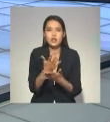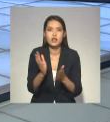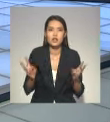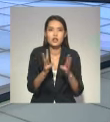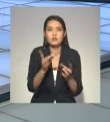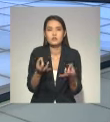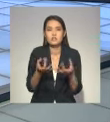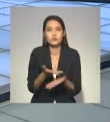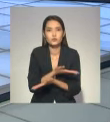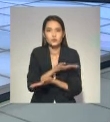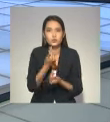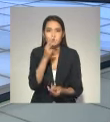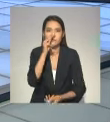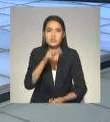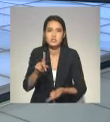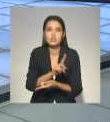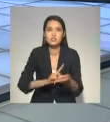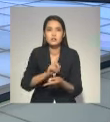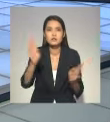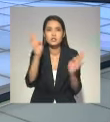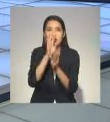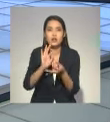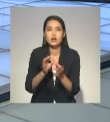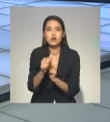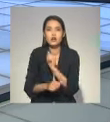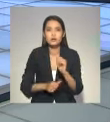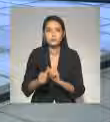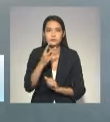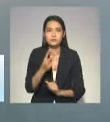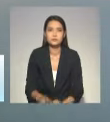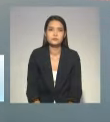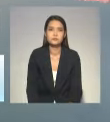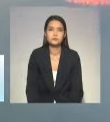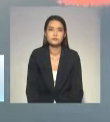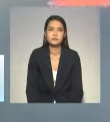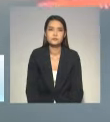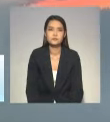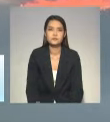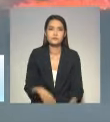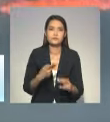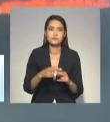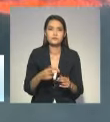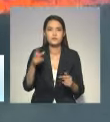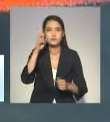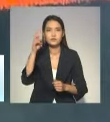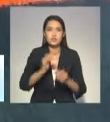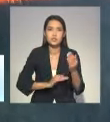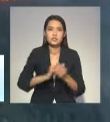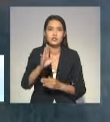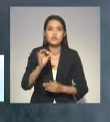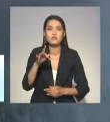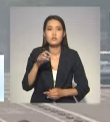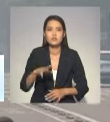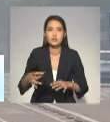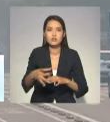не просто так. Всему виной изменение климата. Подробнее в материале моих коллег. Дым от канадских провинций достиг восточного